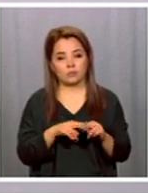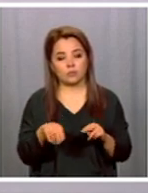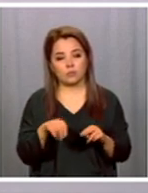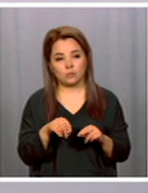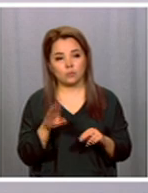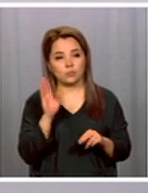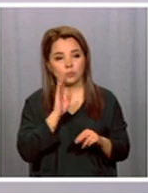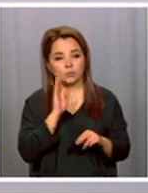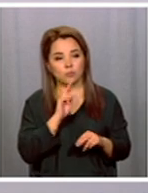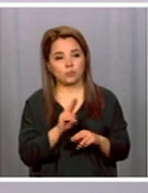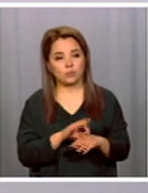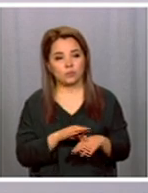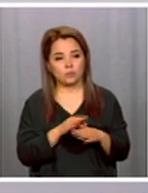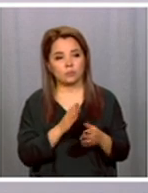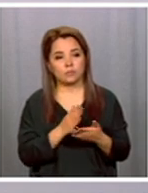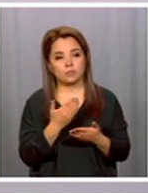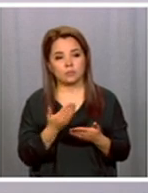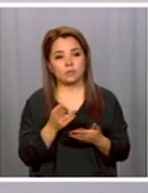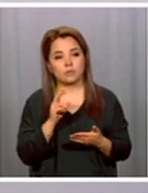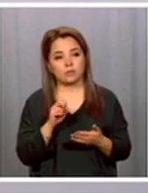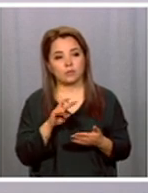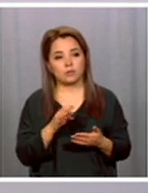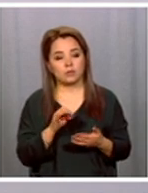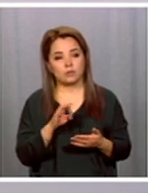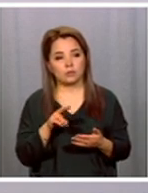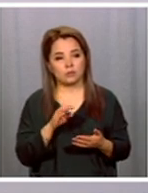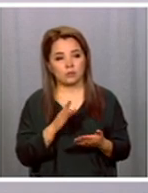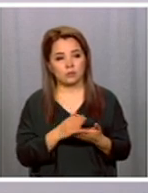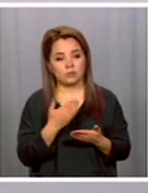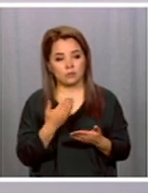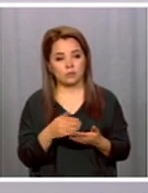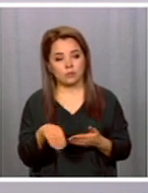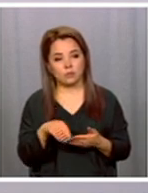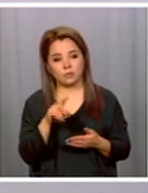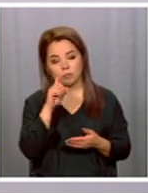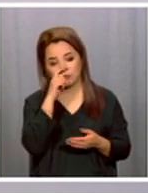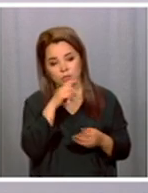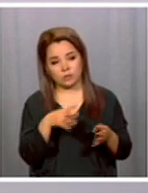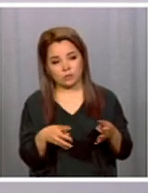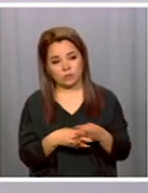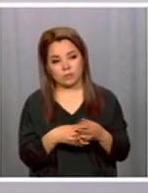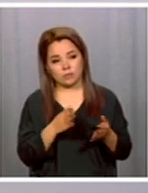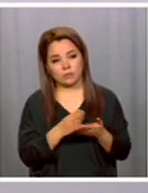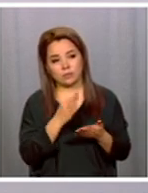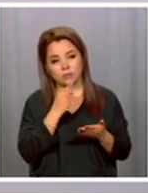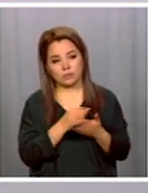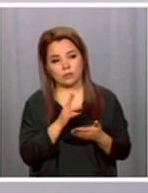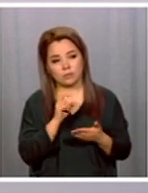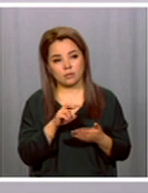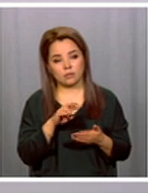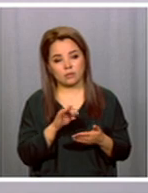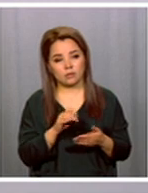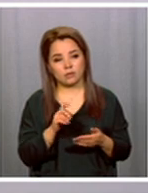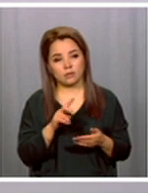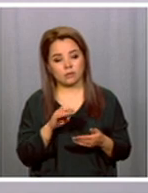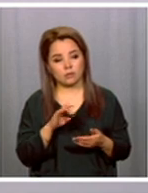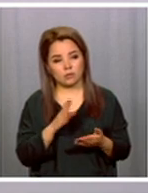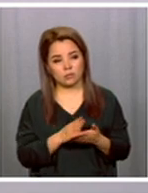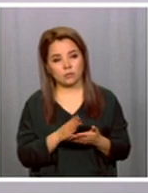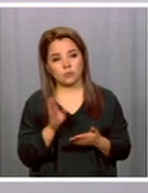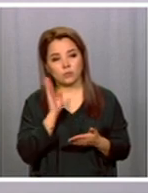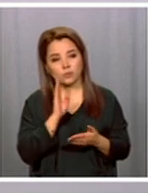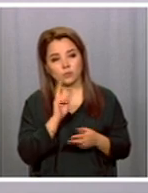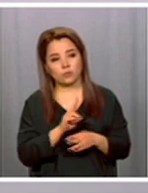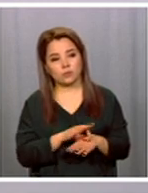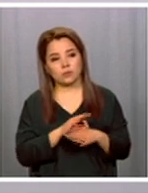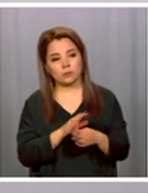су түзіледі. Мысалы, кальций оксиді тұз қышқылымен әрекеттесетін болса, кальций хлориді және су